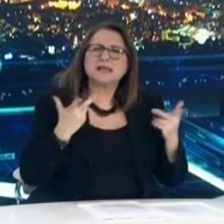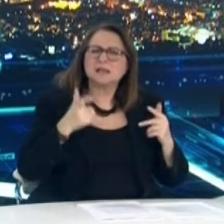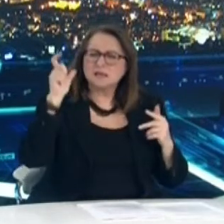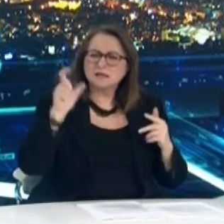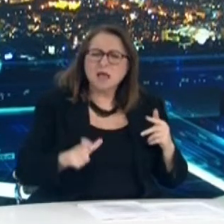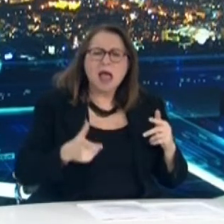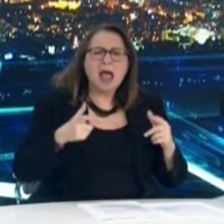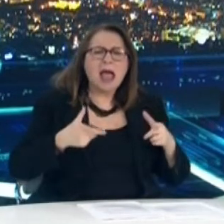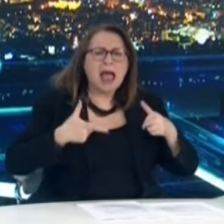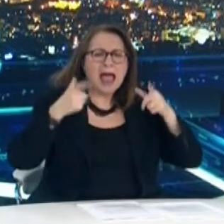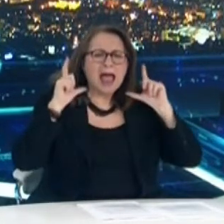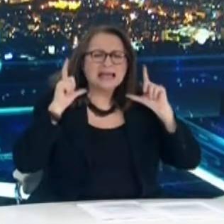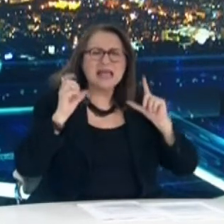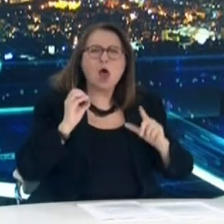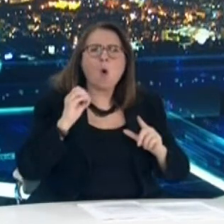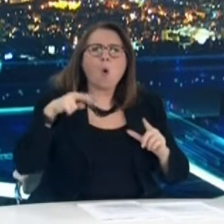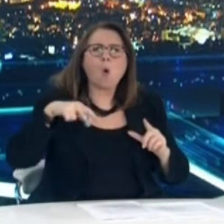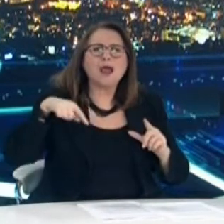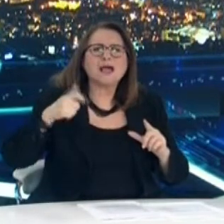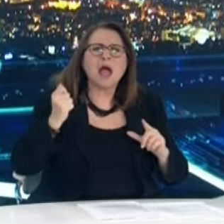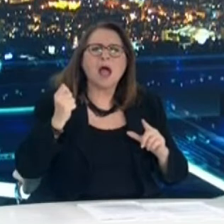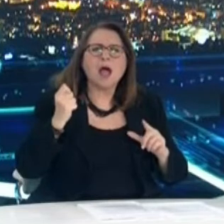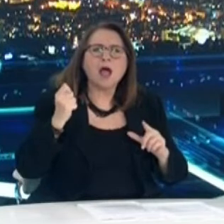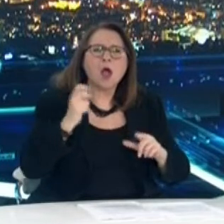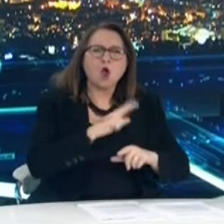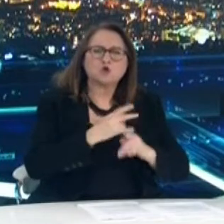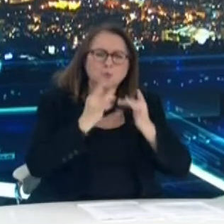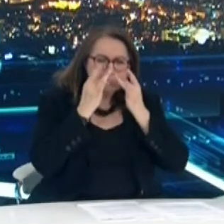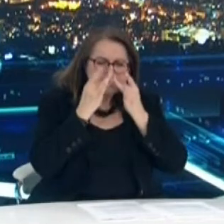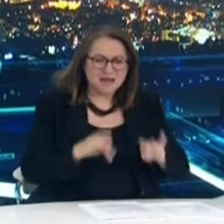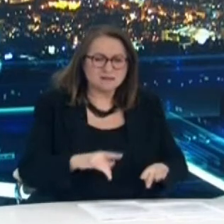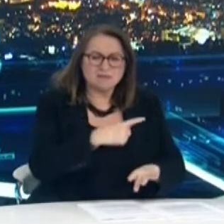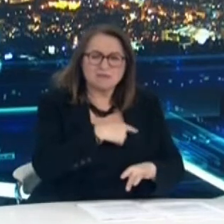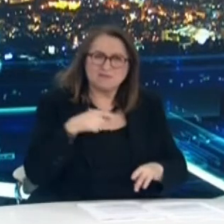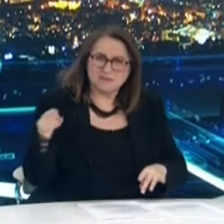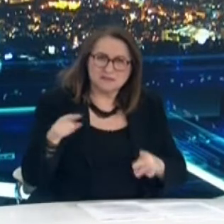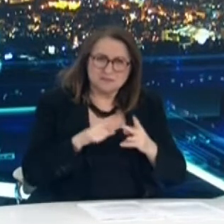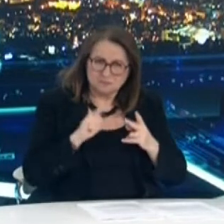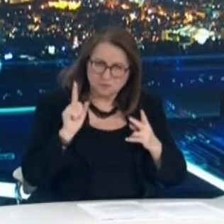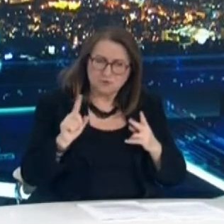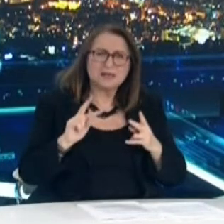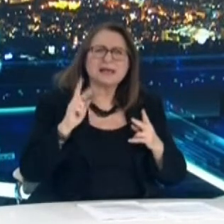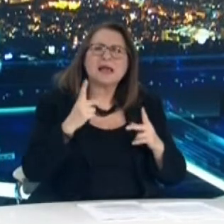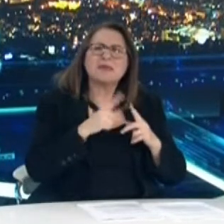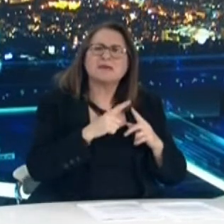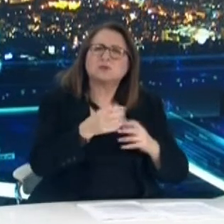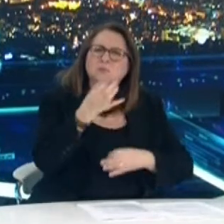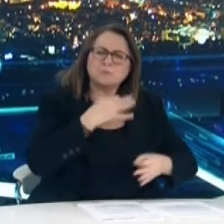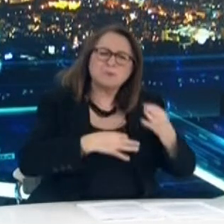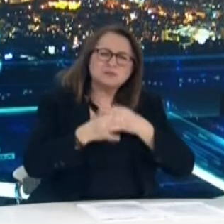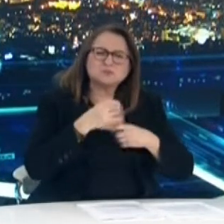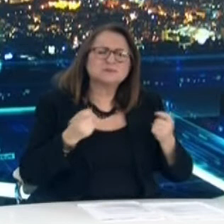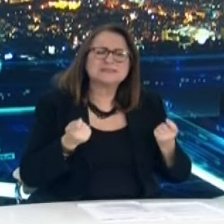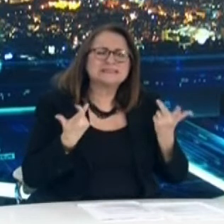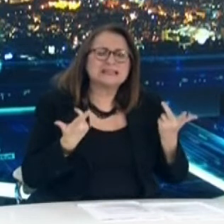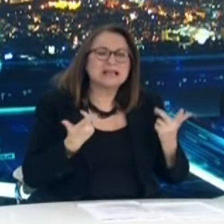τομέα στο Αγία Όλγα. Σε ό,τι αφορά την εικόνα του Εθνικού Συστήματος Υγείας στην Αττική. Η κυρία